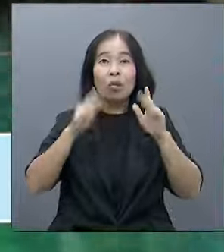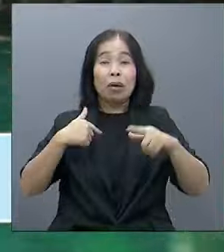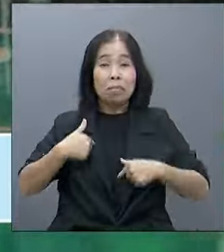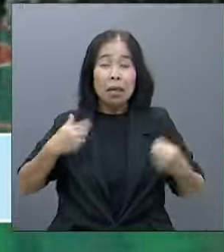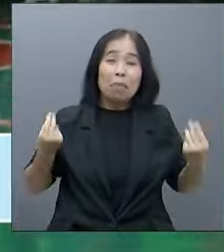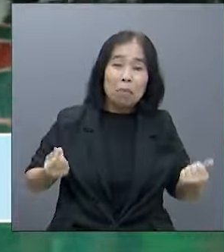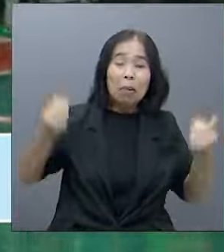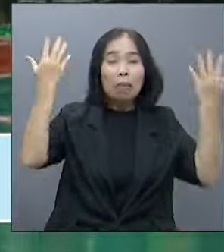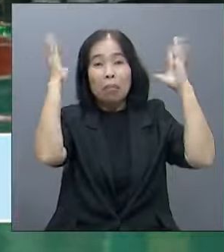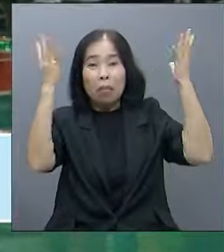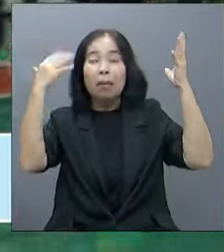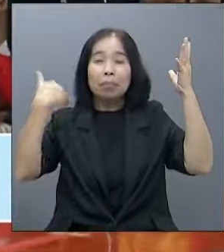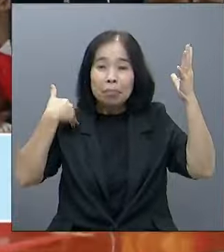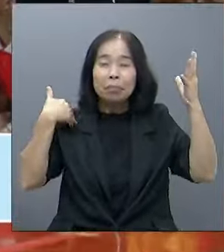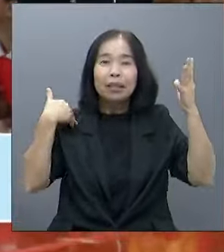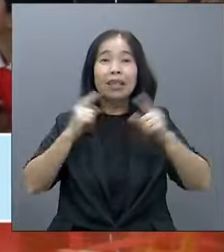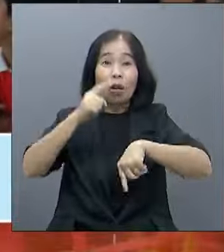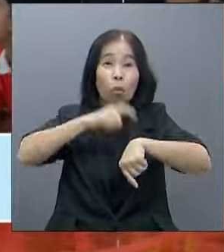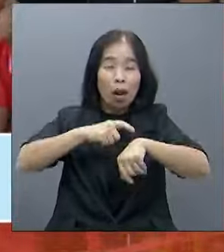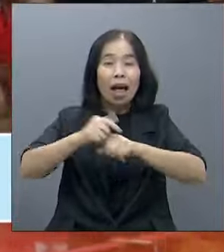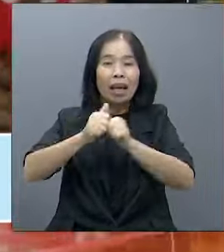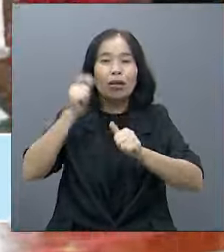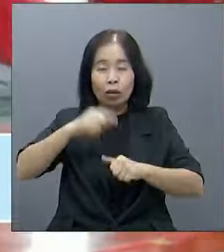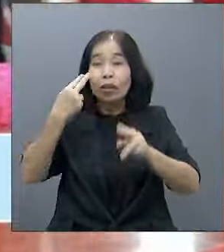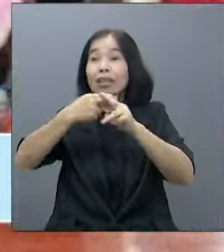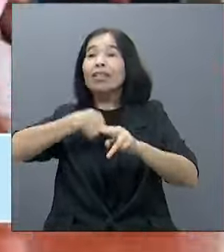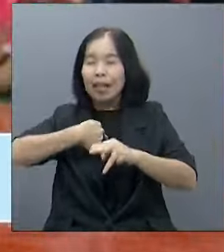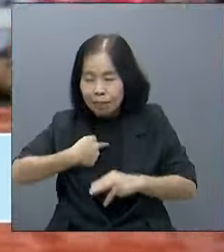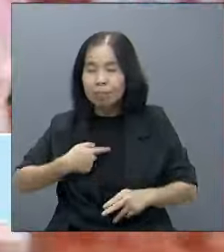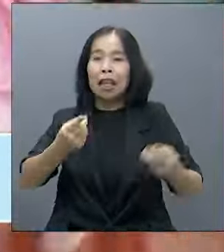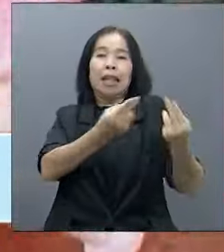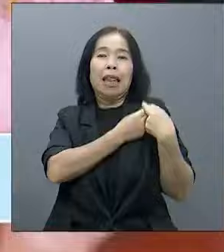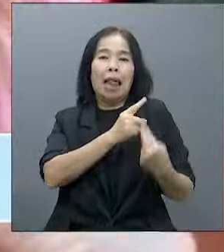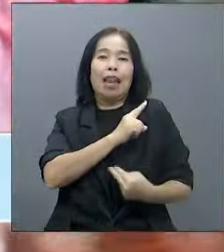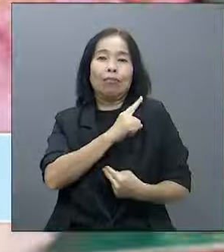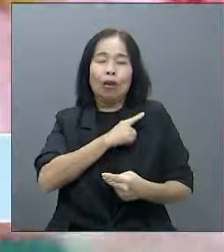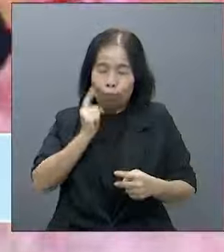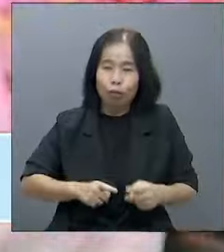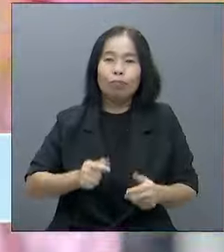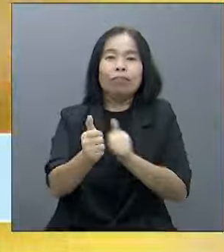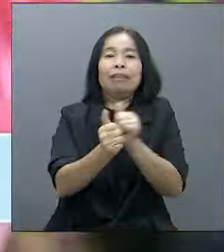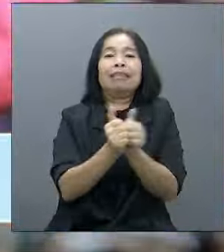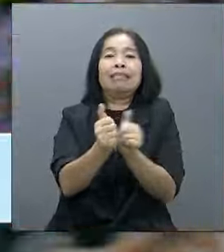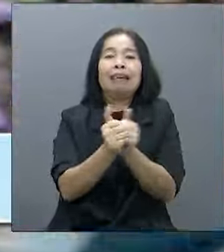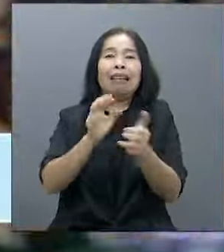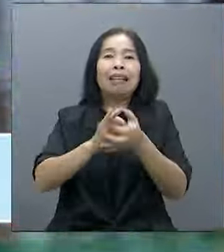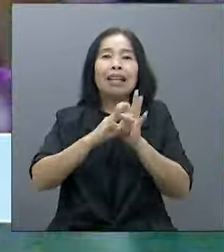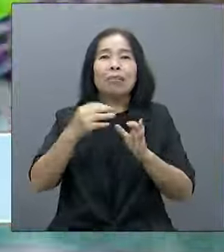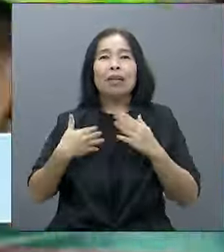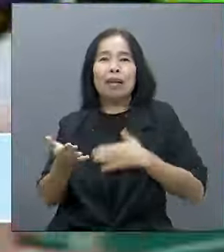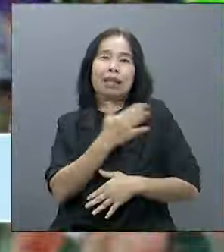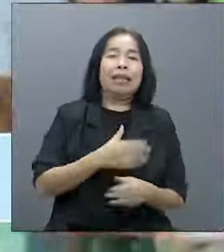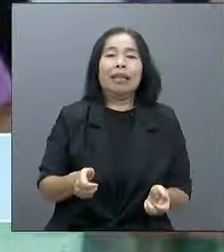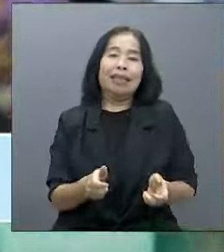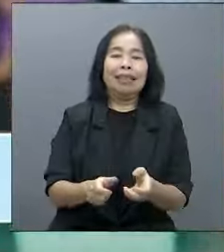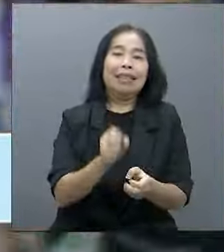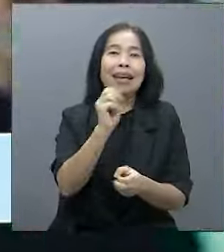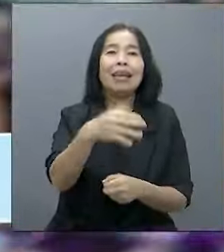อร์หรือดัมเบลเยอร์เนี่ยพอถึงเวลาของตัวเองครับหน้าที่และความรับผิดชอบต้องมาออกมาก่อนเห็นไหมอันนี้คือใส่สบายผ้าสบายวิ่งเล